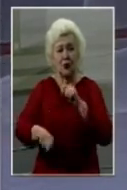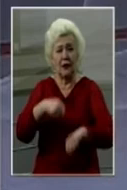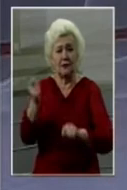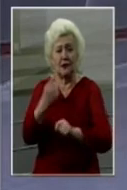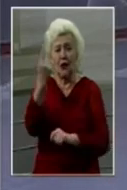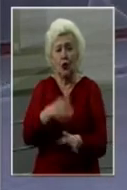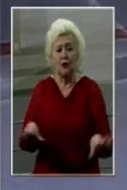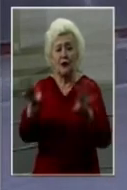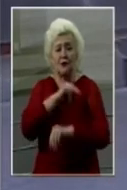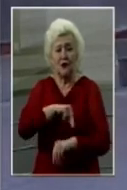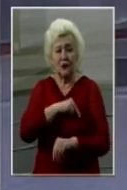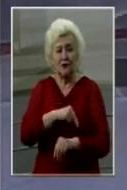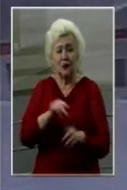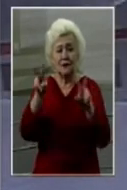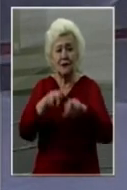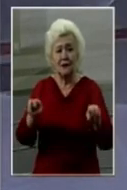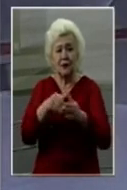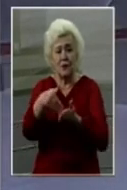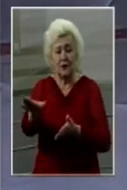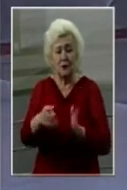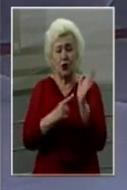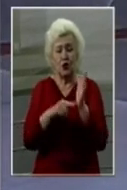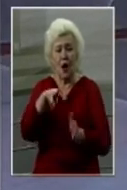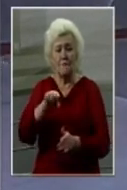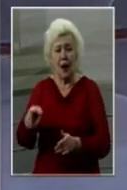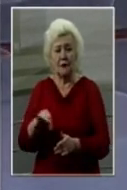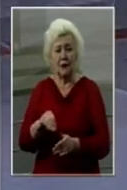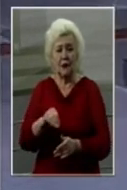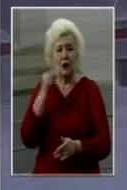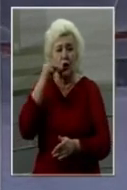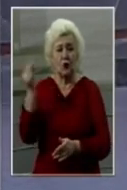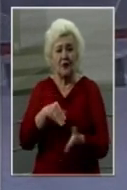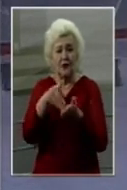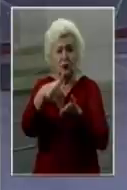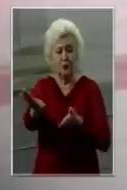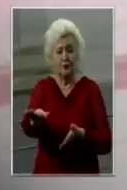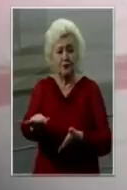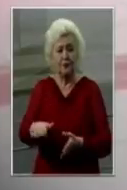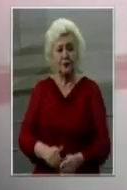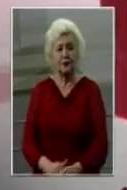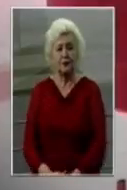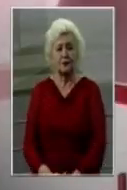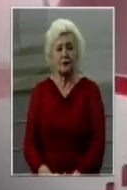один співпрацювати зі слідчими відмовився. 6-й Мангер провину заперечує.